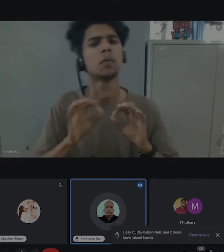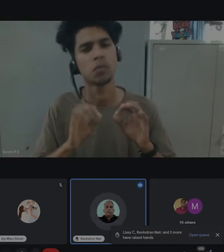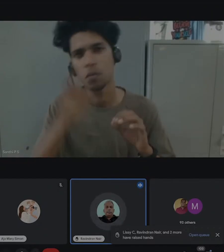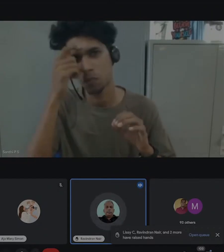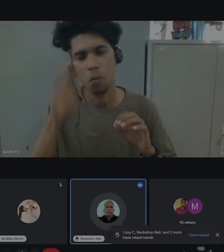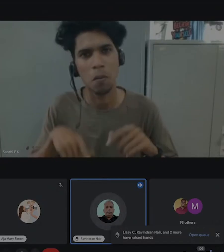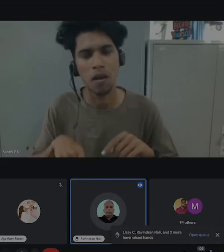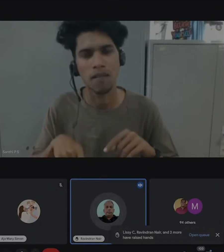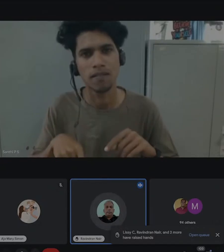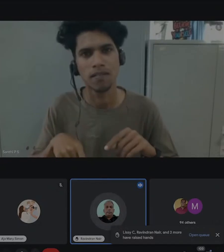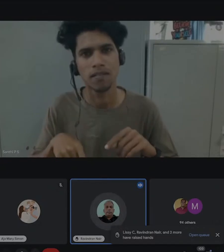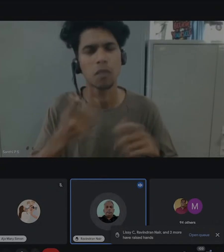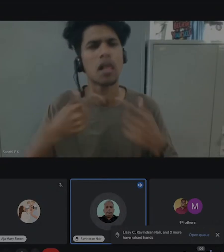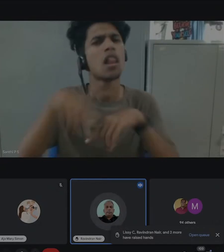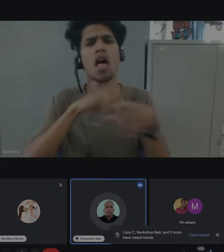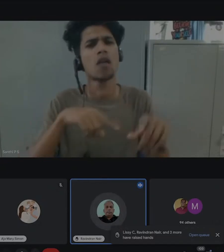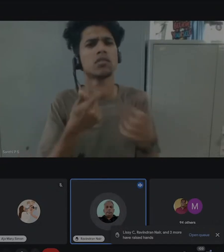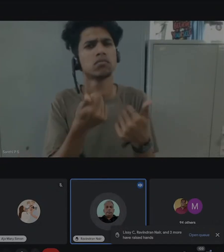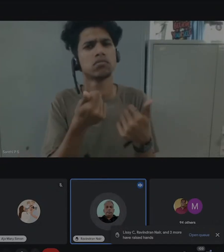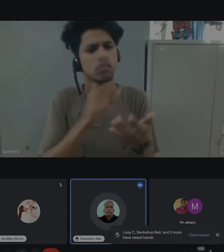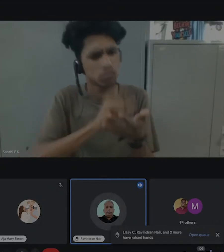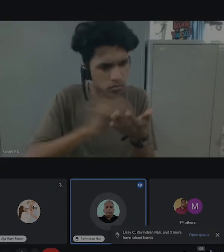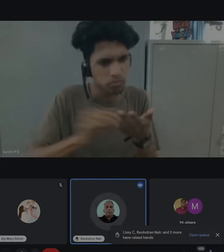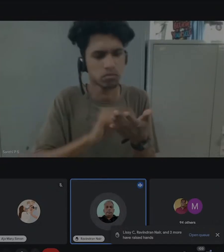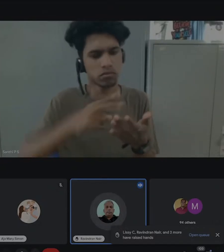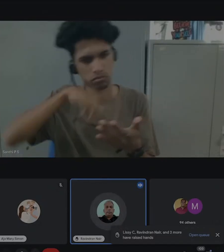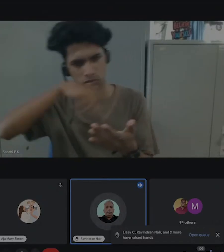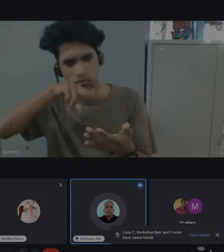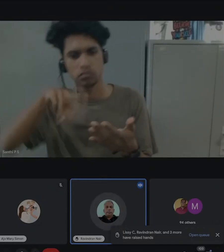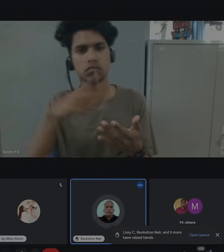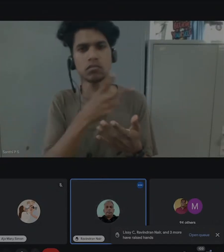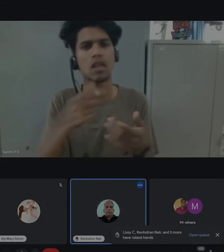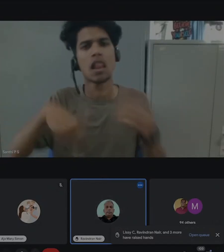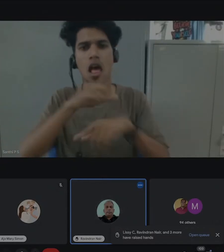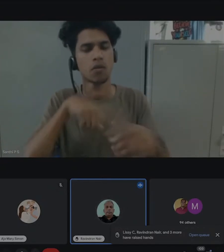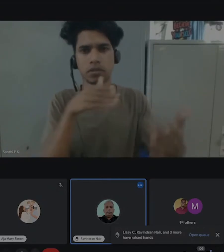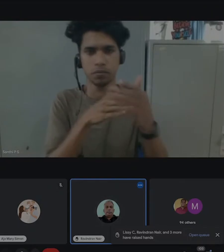അവന് ലാംഗ്വേജിന്റെ ഒന്നും പ്രശ്നമില്ല. ലാംഗ്വേജ്, ഒരുപാട് ലാംഗ്വേജ് എഴുതാനും വായിക്കാനും ഇതെല്ലാം അറിയാം. ലാംഗ്വേജ് ഒരു ഇഷ്യൂ അല്ല.